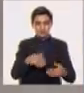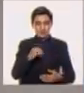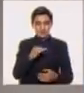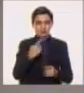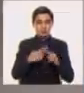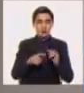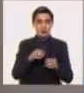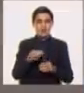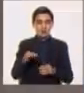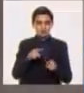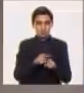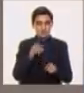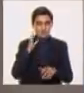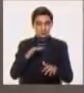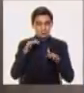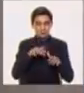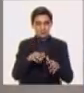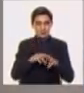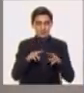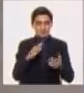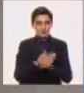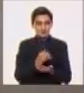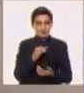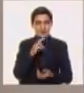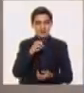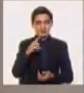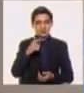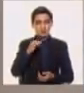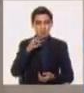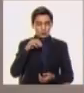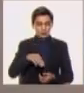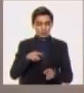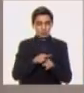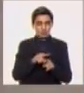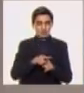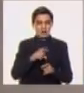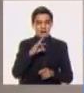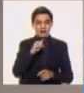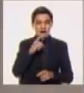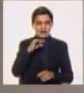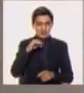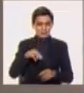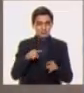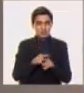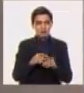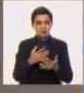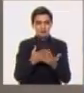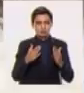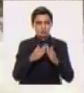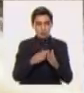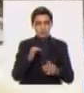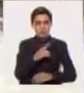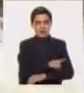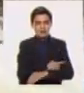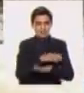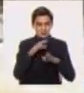басқа да аудандарында селдің жүруіне әкеп соққан. Қазығұрттың Алтынтөбе, Жігерген, Рахым ауылдарында бірнеше үйді, емхана мен